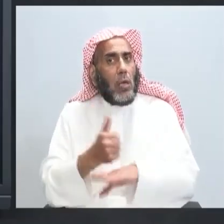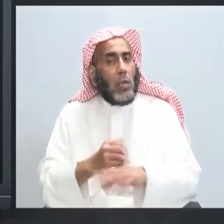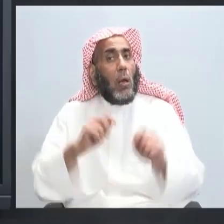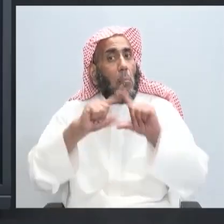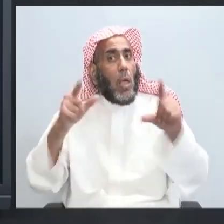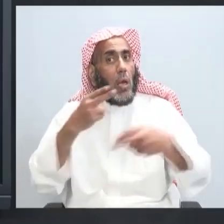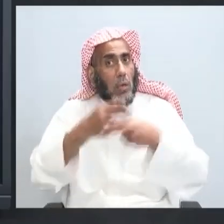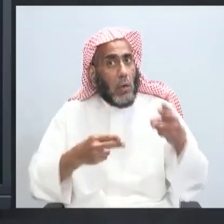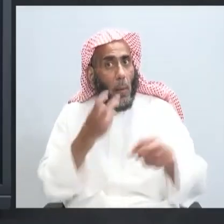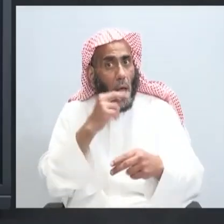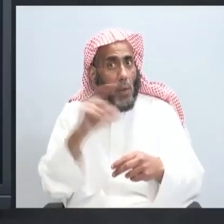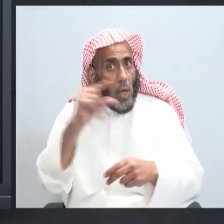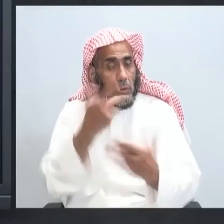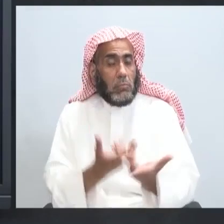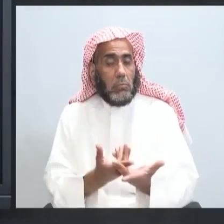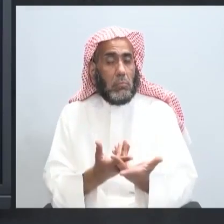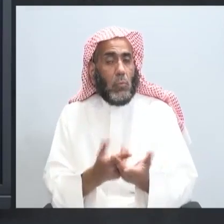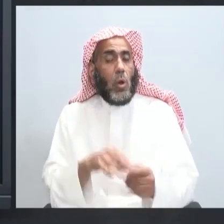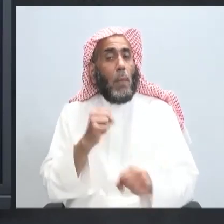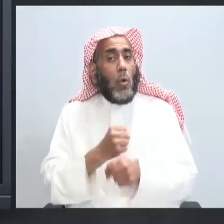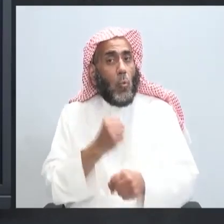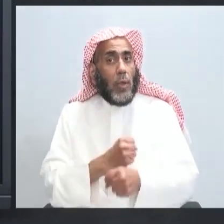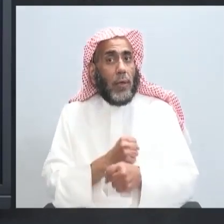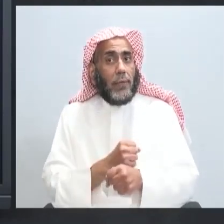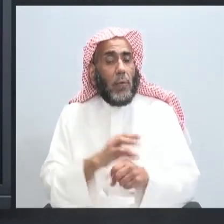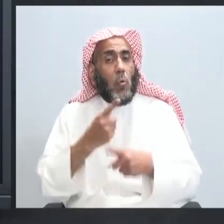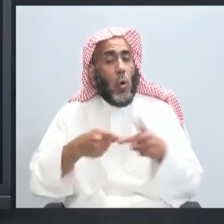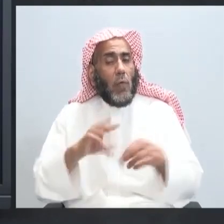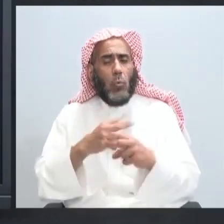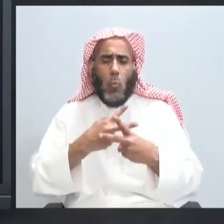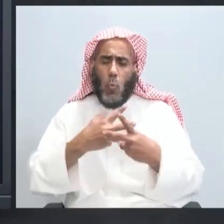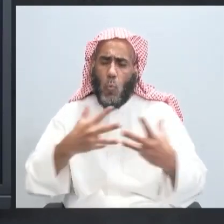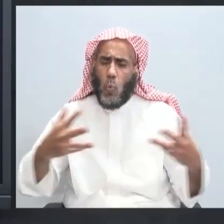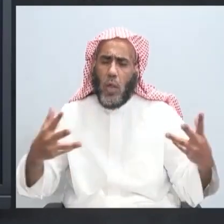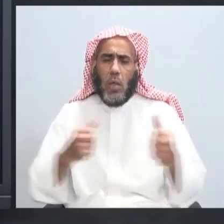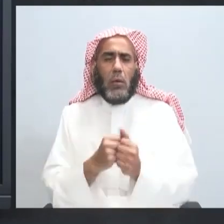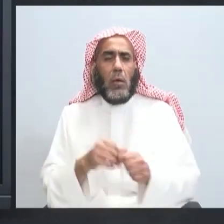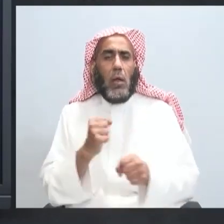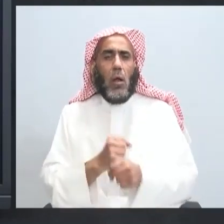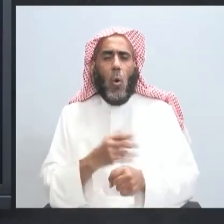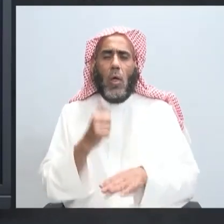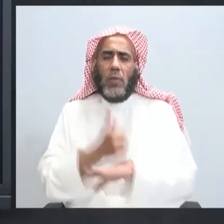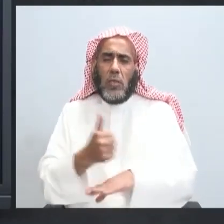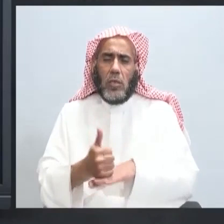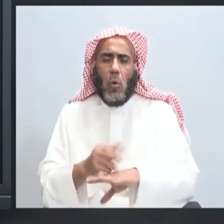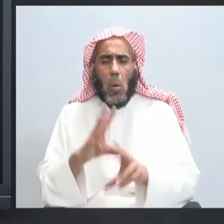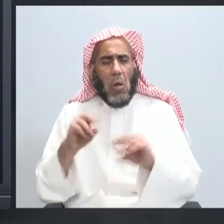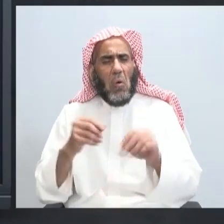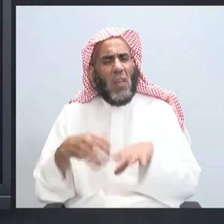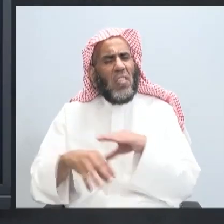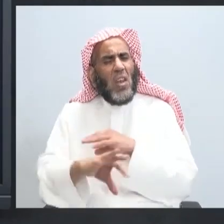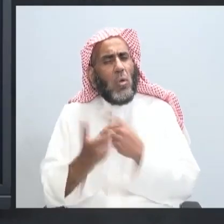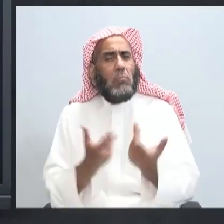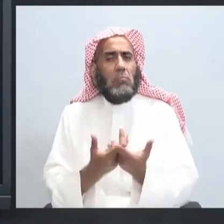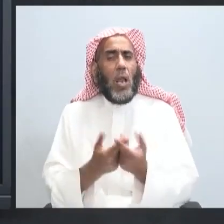اعراب الكلمات وهنا من وظائف يعني وظائف المعجم كثيره لها وظائف اساسيه وله بعض الوظائف الثانويه